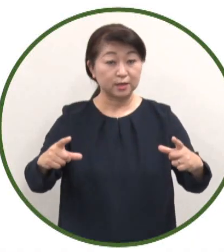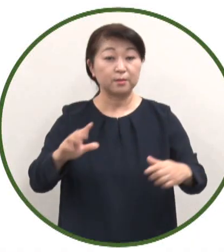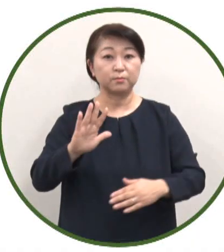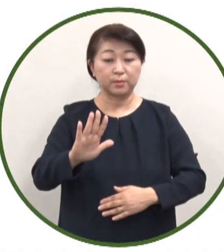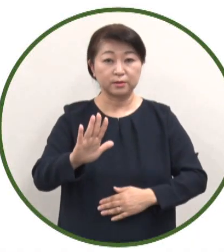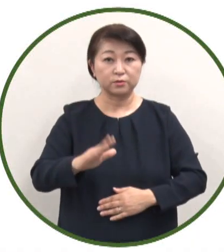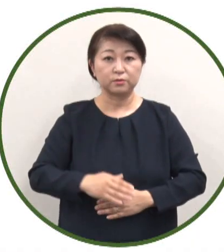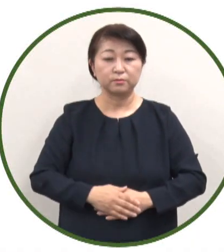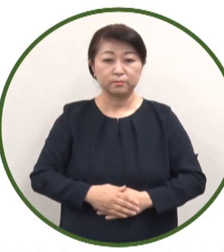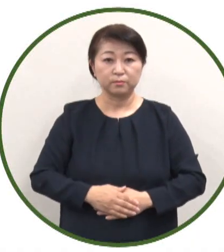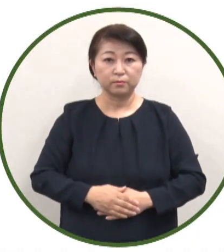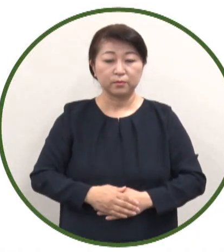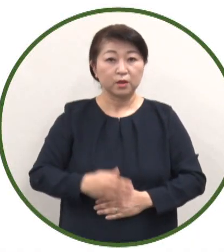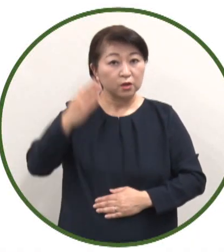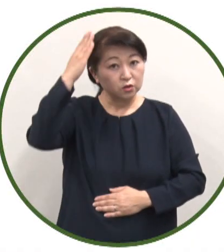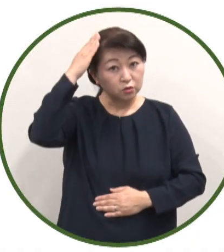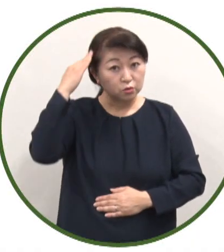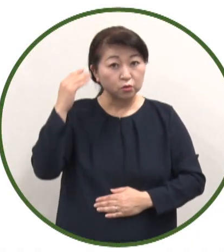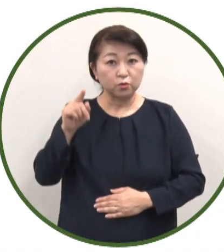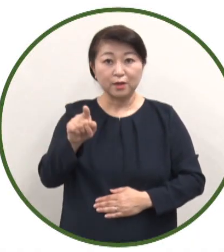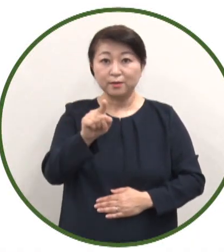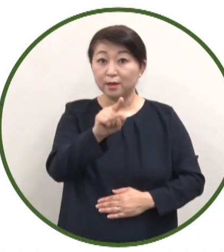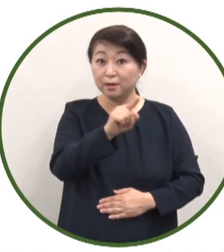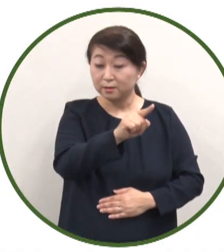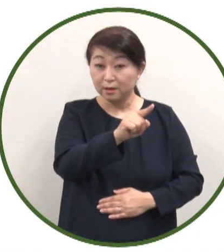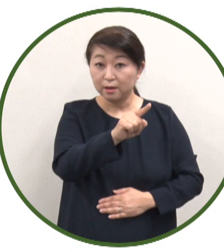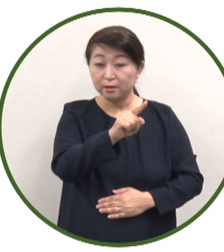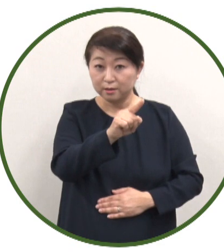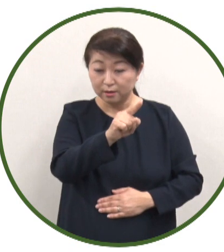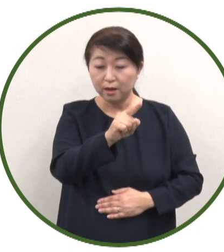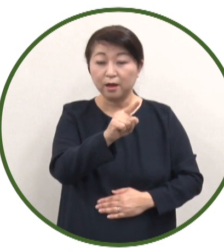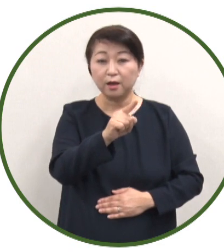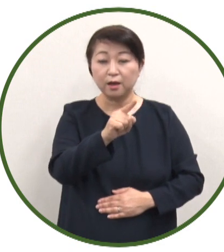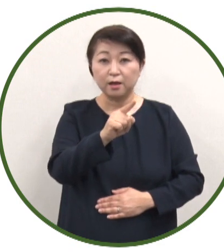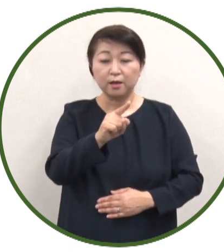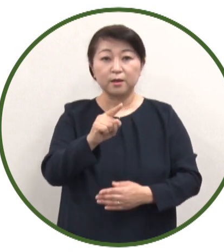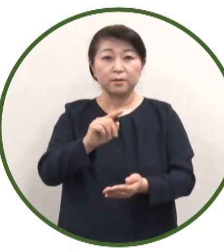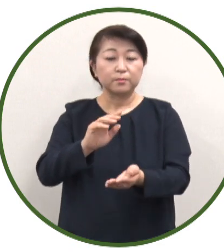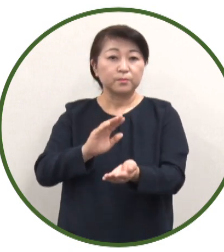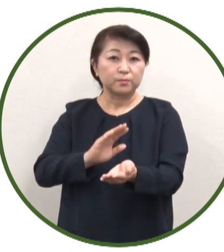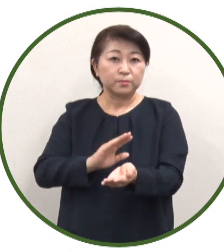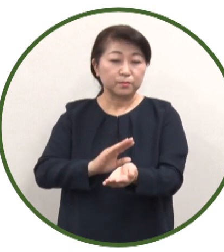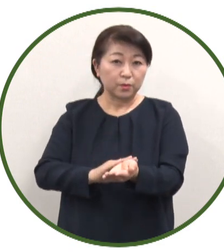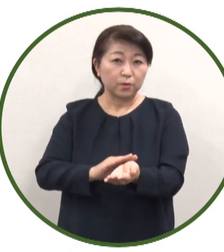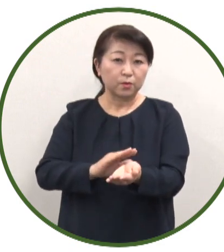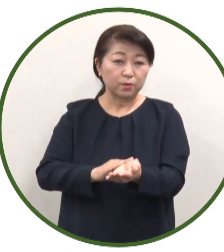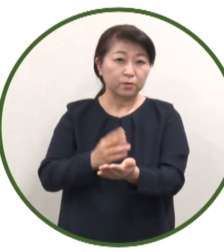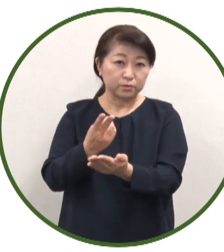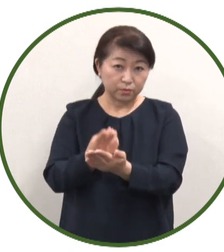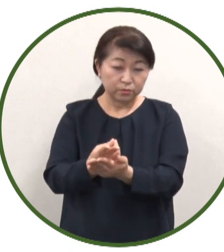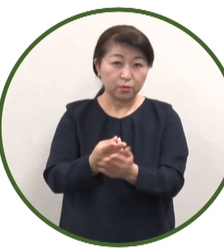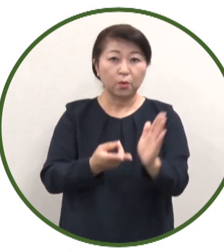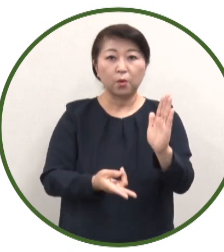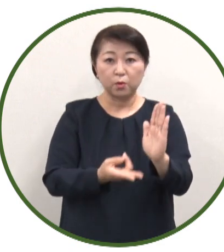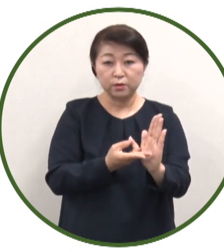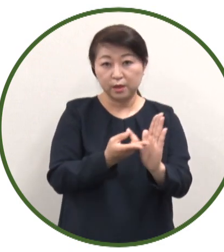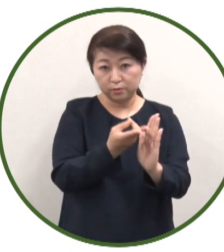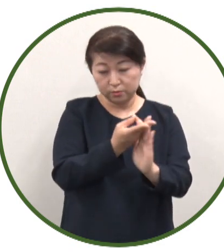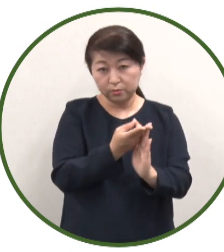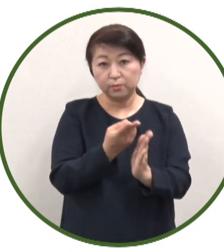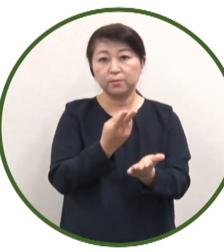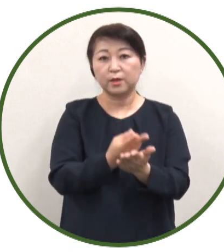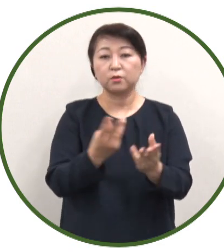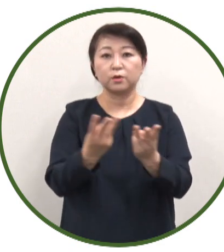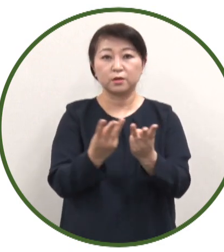受け入れの上限数、これは病床と病院とホテルを合わせたものになりますが、さら